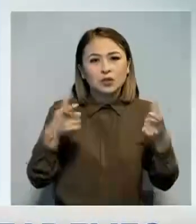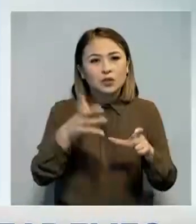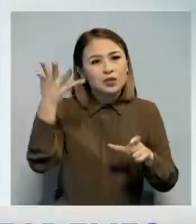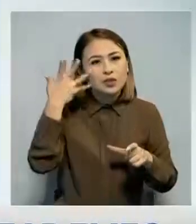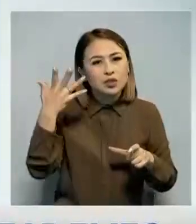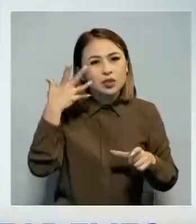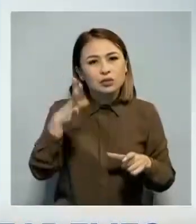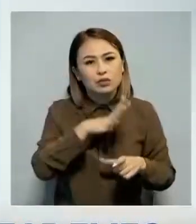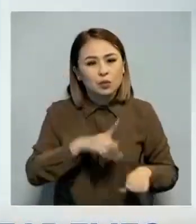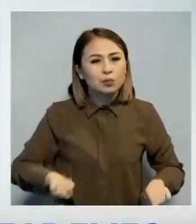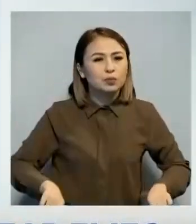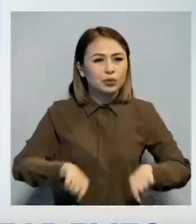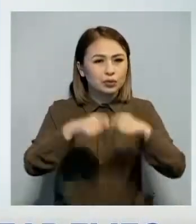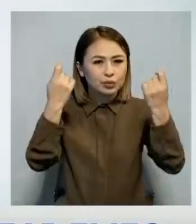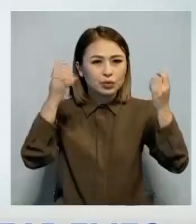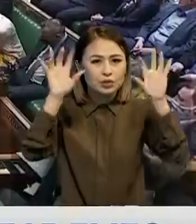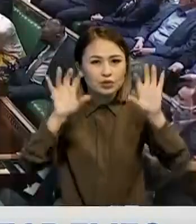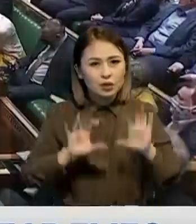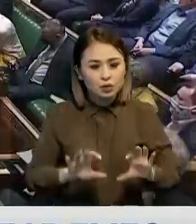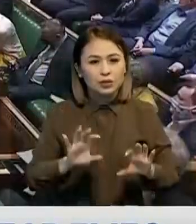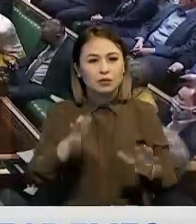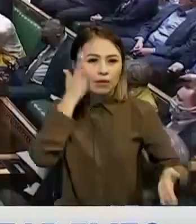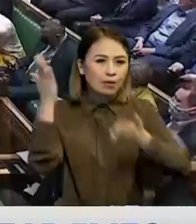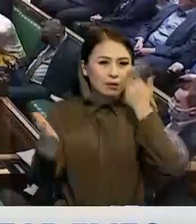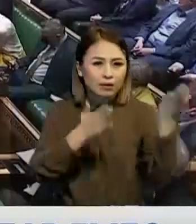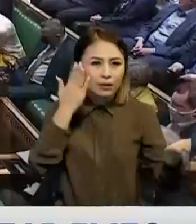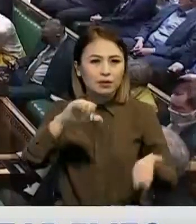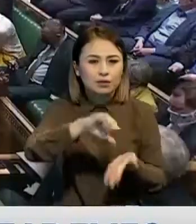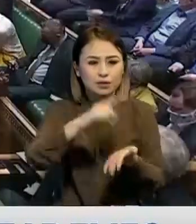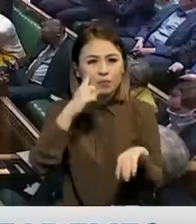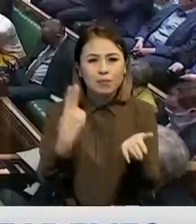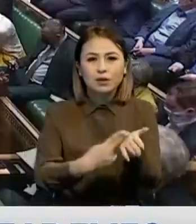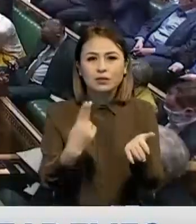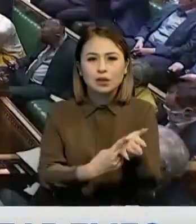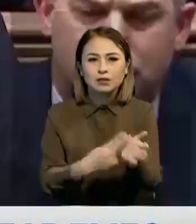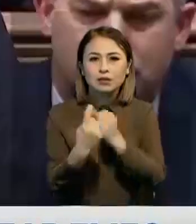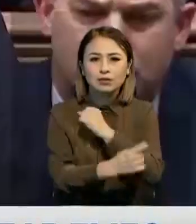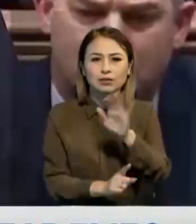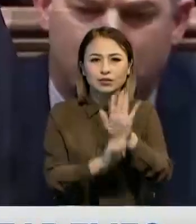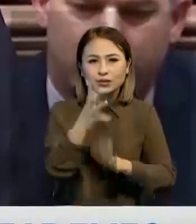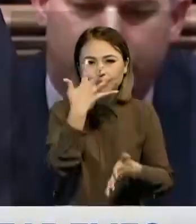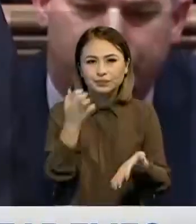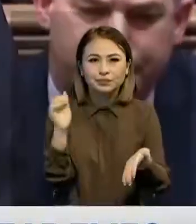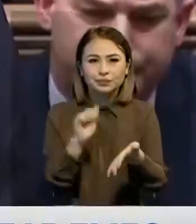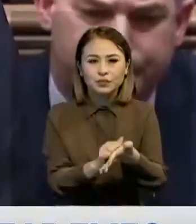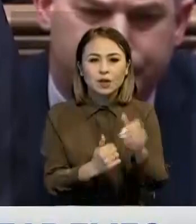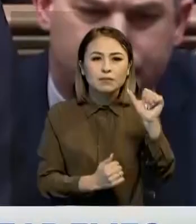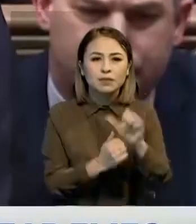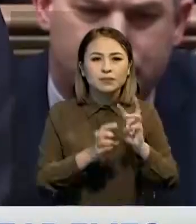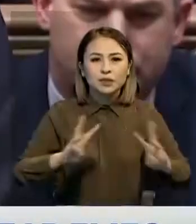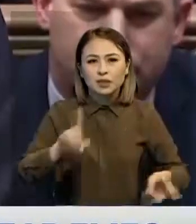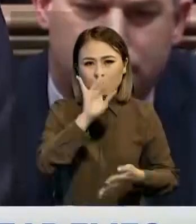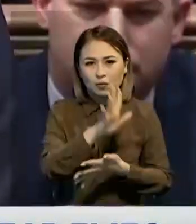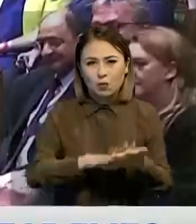Джонсонның локдаун кезінде шектеу шараларын бұзып, сауық кешеріне қатысқанын айғақтайтын материалдар шыққан. Кейін премьер-министр